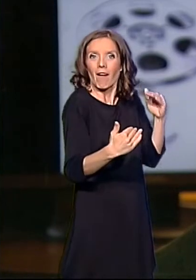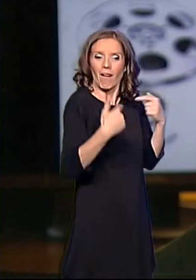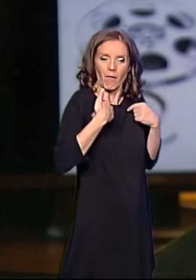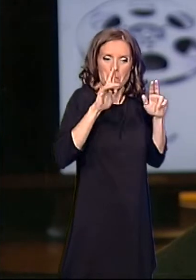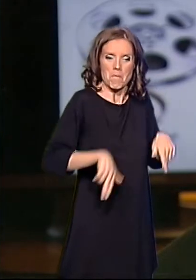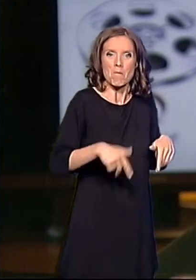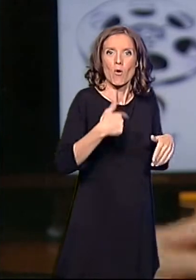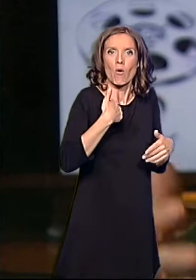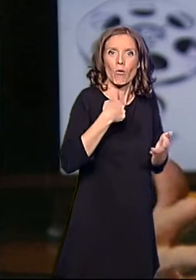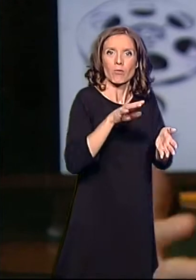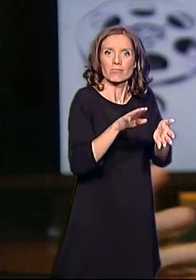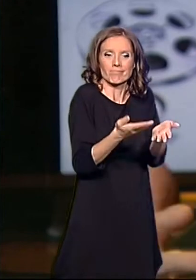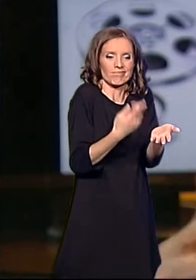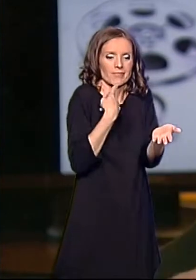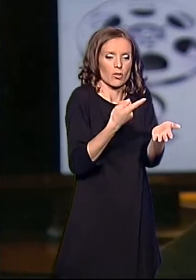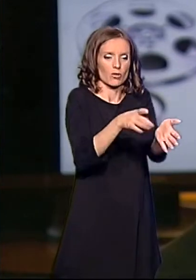omogućava da tu